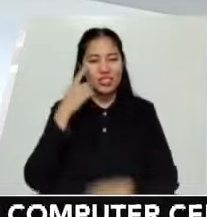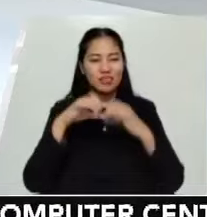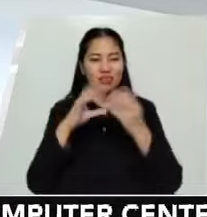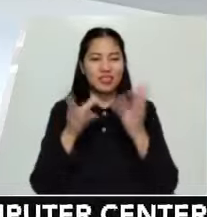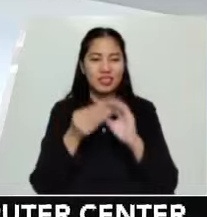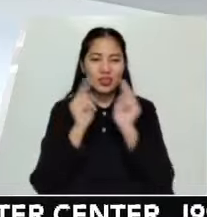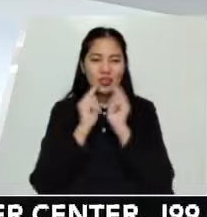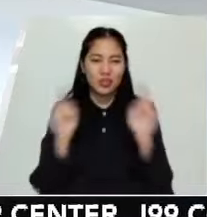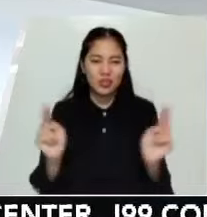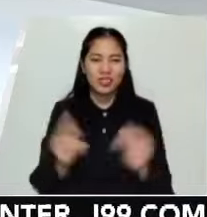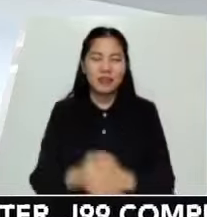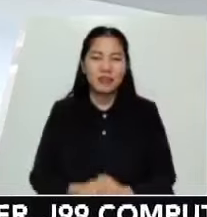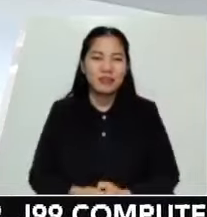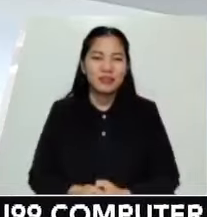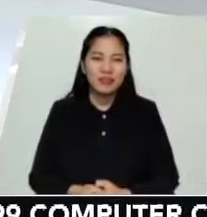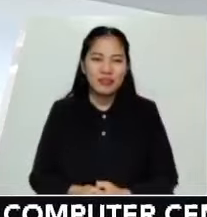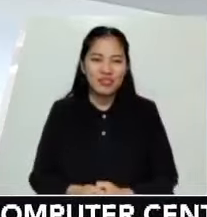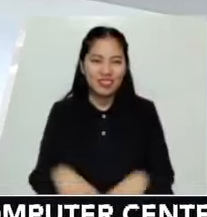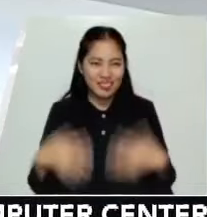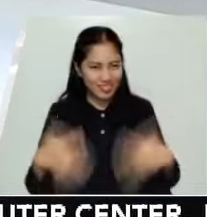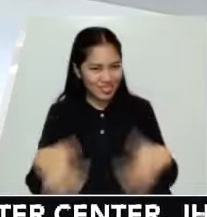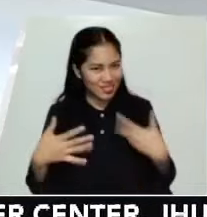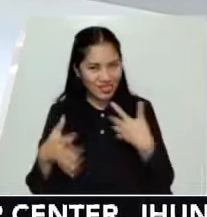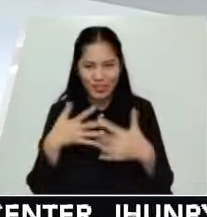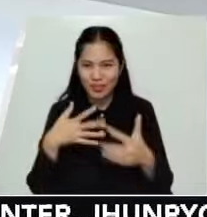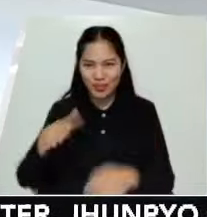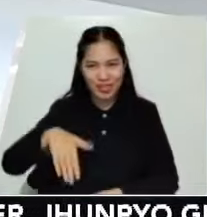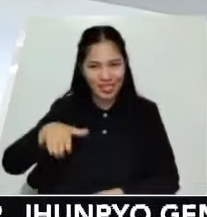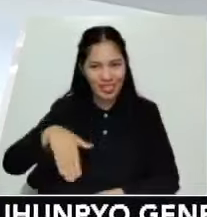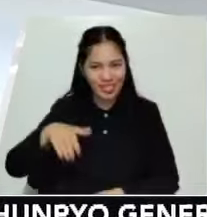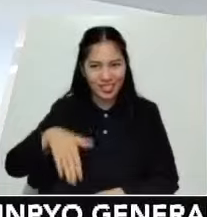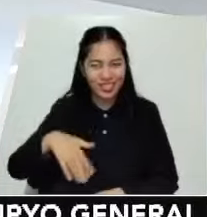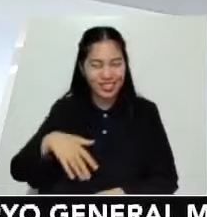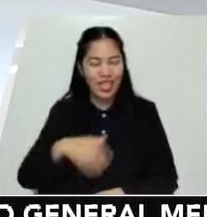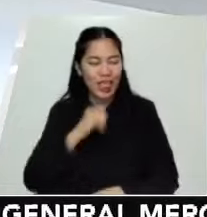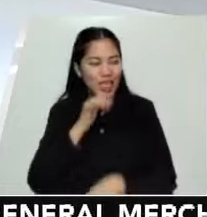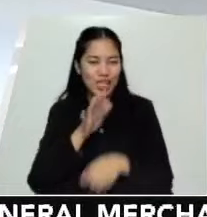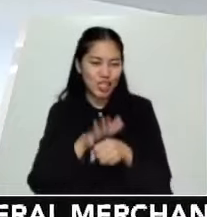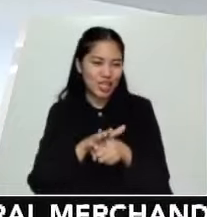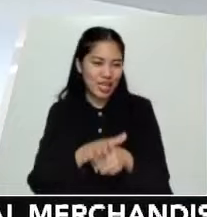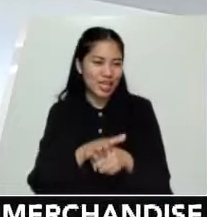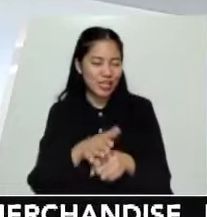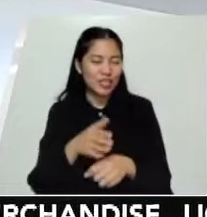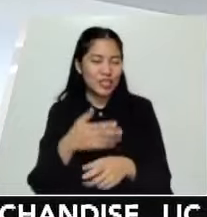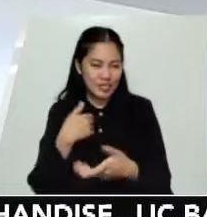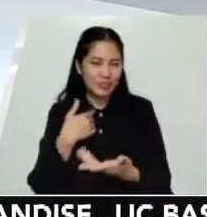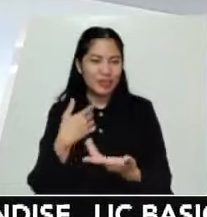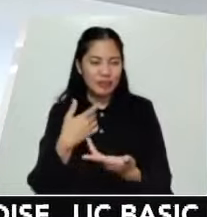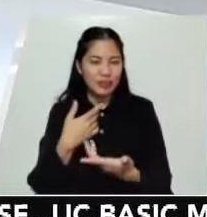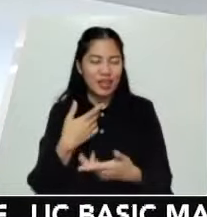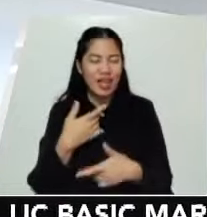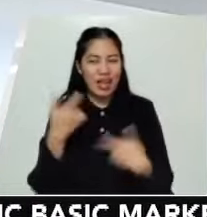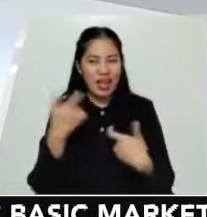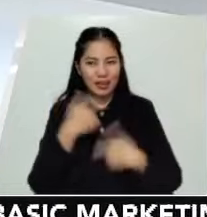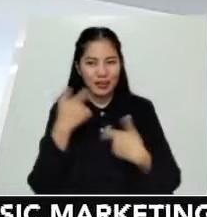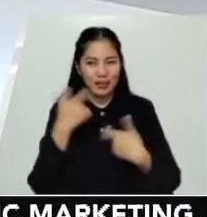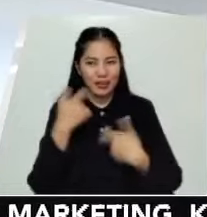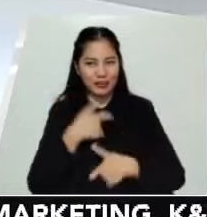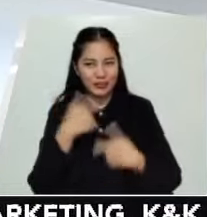Ayan na, in fairness, kahit mali-late na, hindi man na-stress si ate girl. At good vibes pa ang pagtawa niya, kaya diba? Nga. Kaya ang netizens